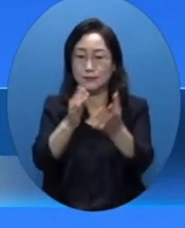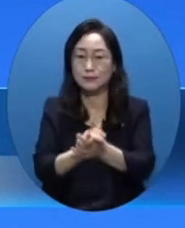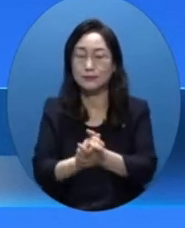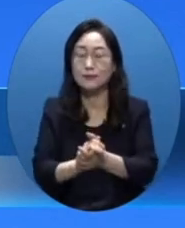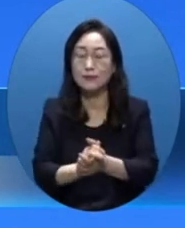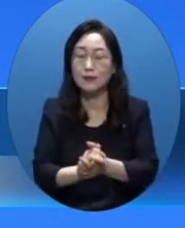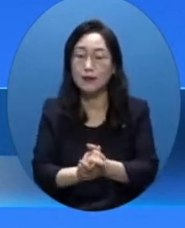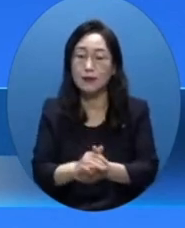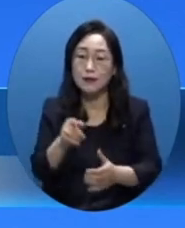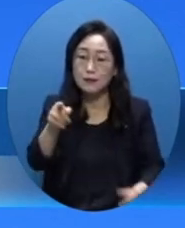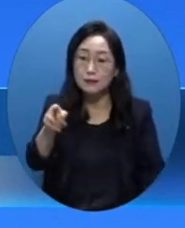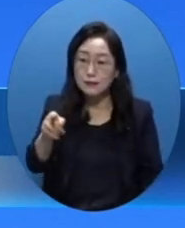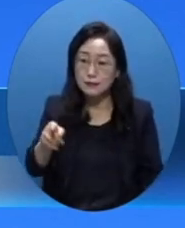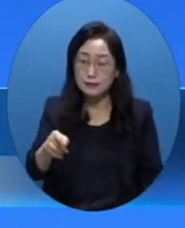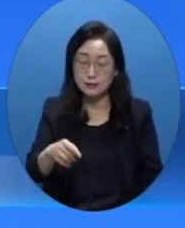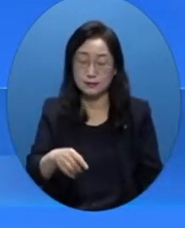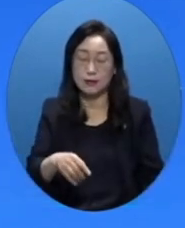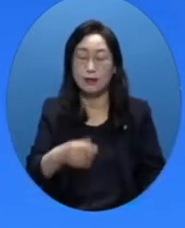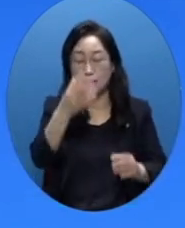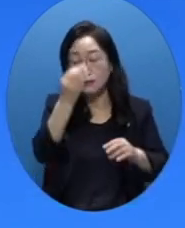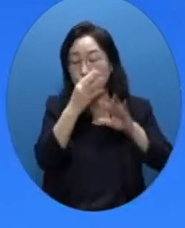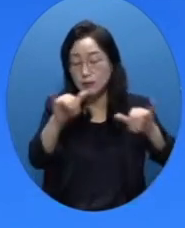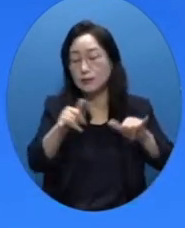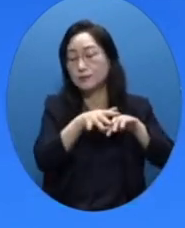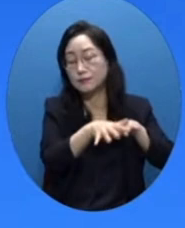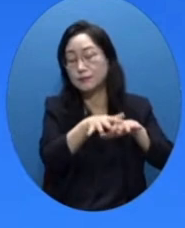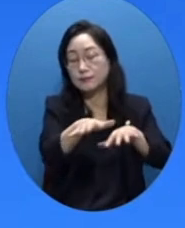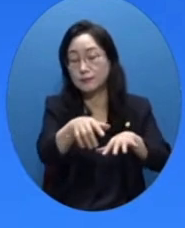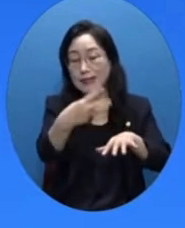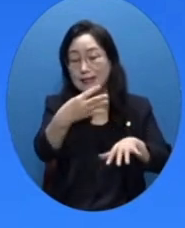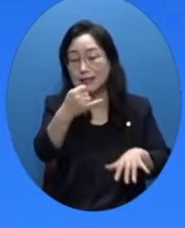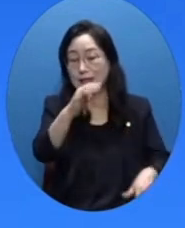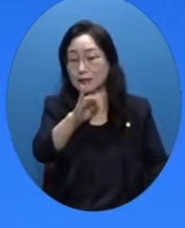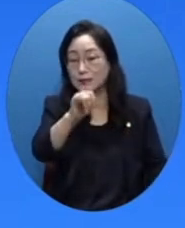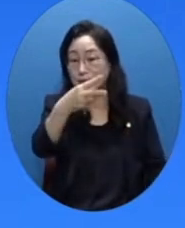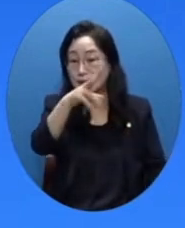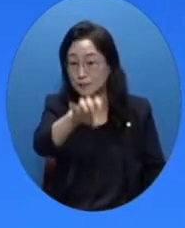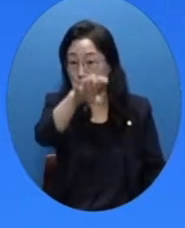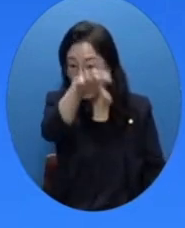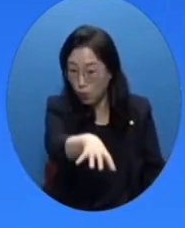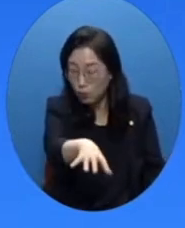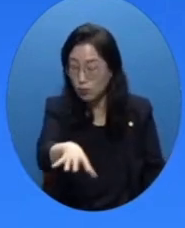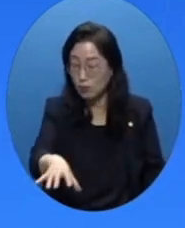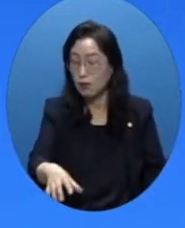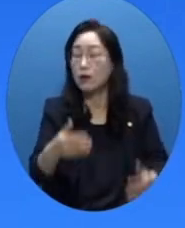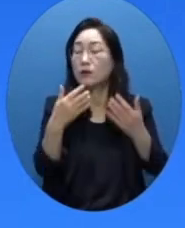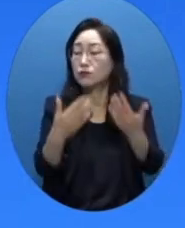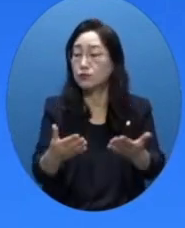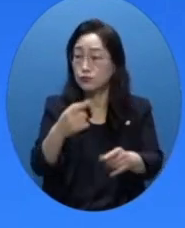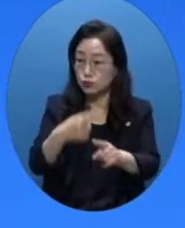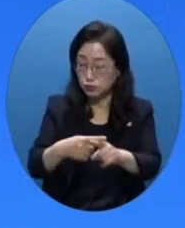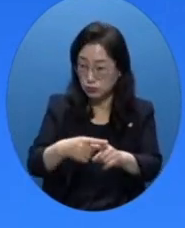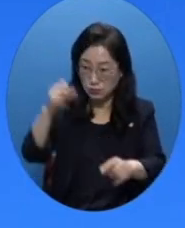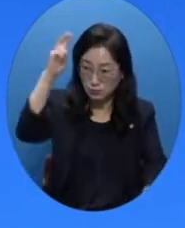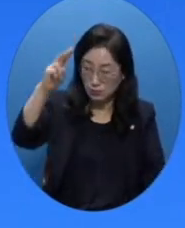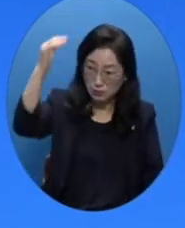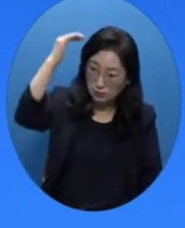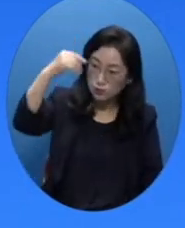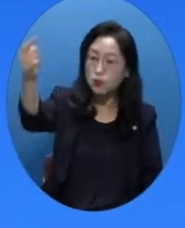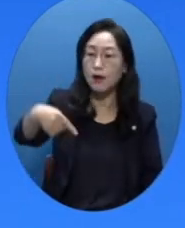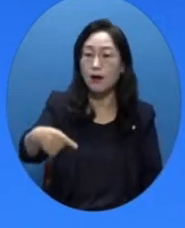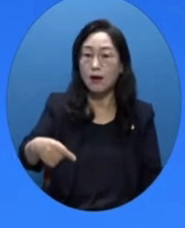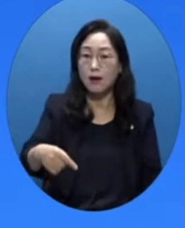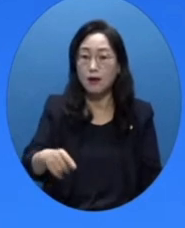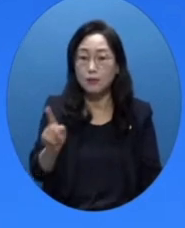저들이 르비딤에 와서 잠깐 쉬고 있는데 아말렉이 공격을 해왔습니다. 그런데 성경을 보니까 르비딤에 왔을 때 무슨